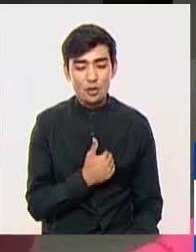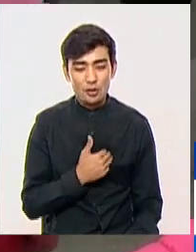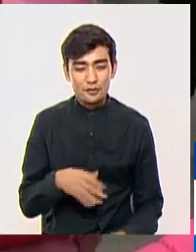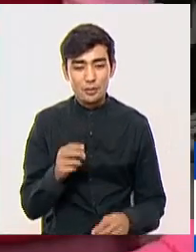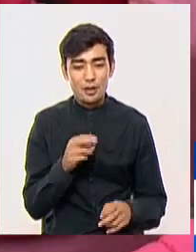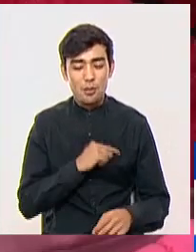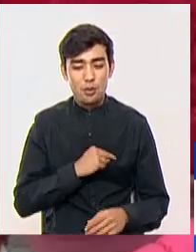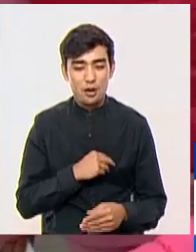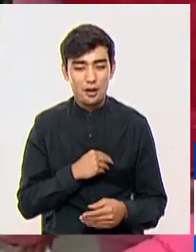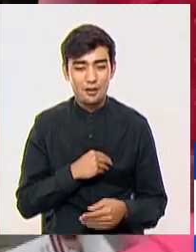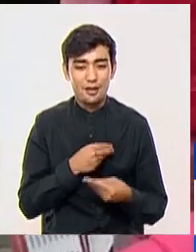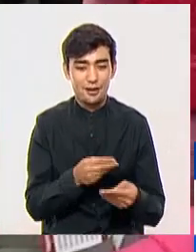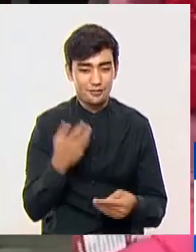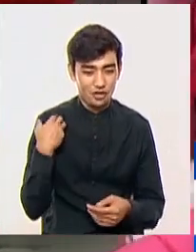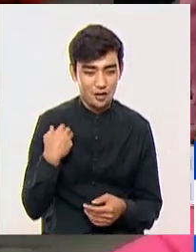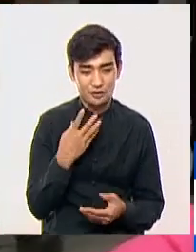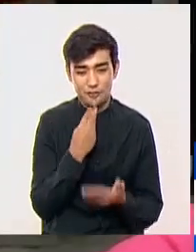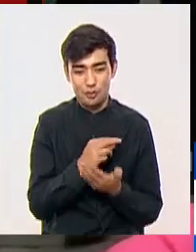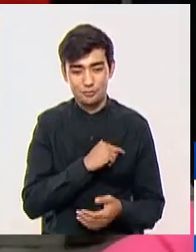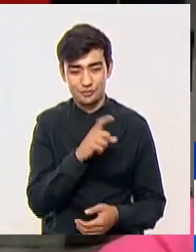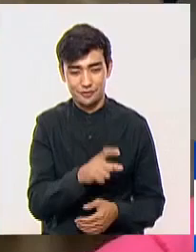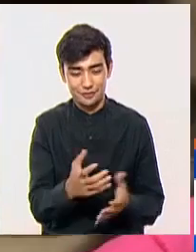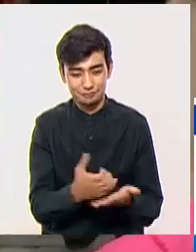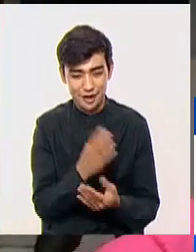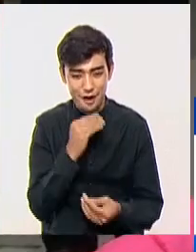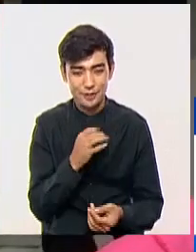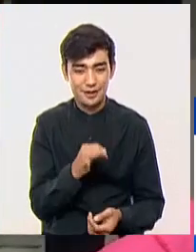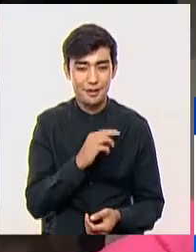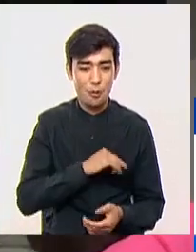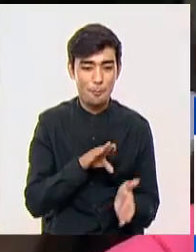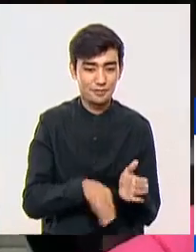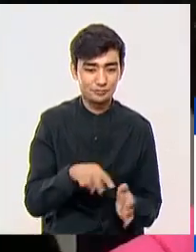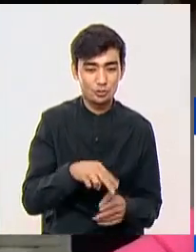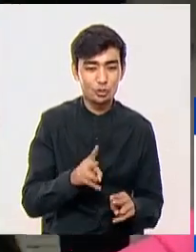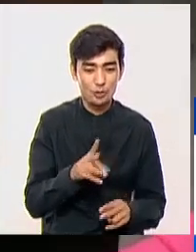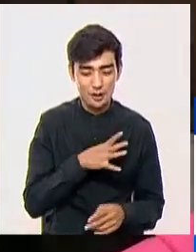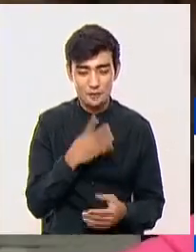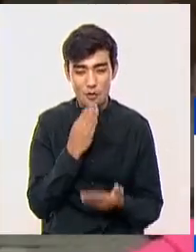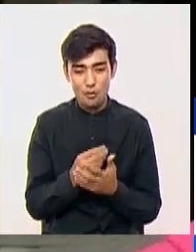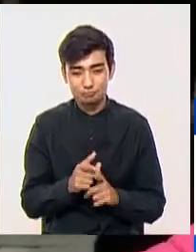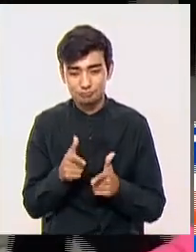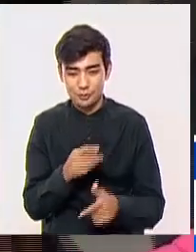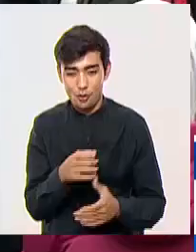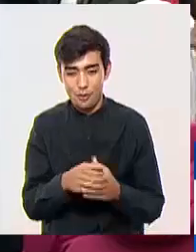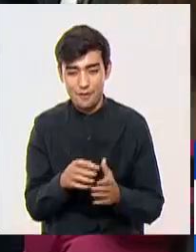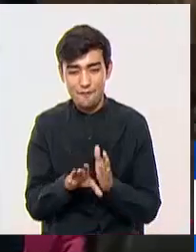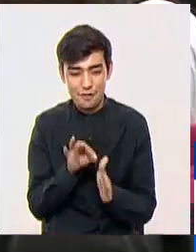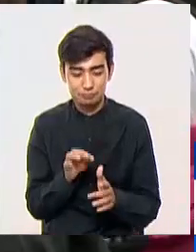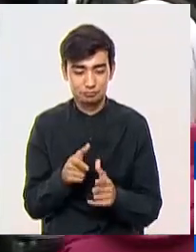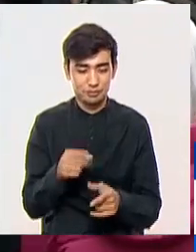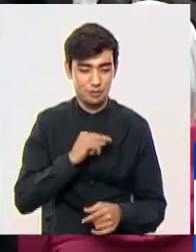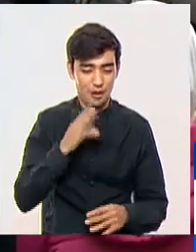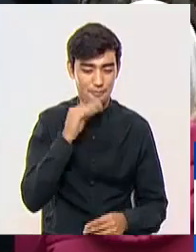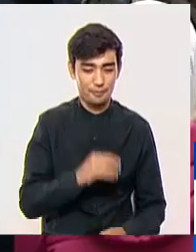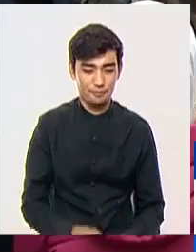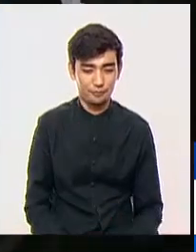берушілер іздеген қызметкерін табады деген ойдамын. Әрі жұмыссыз жүрген қала тұрғындары да өздері қалаған компанияға жұмысқа тұруға мүмкіндік алып отыр.